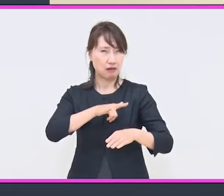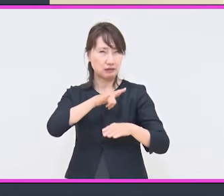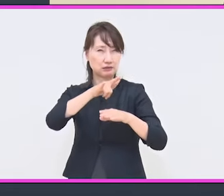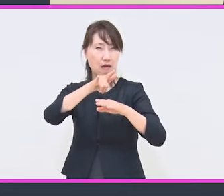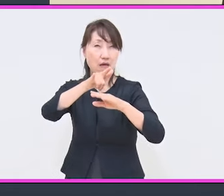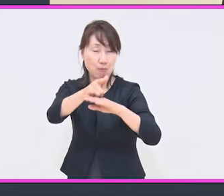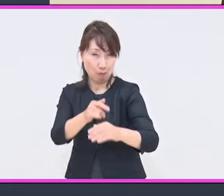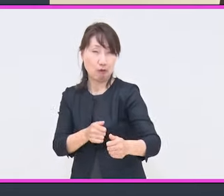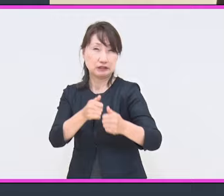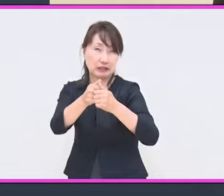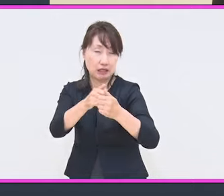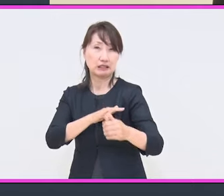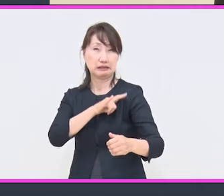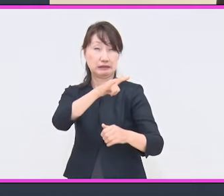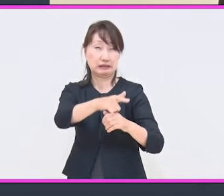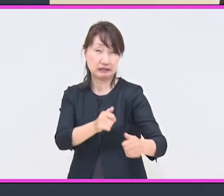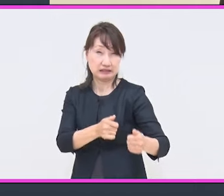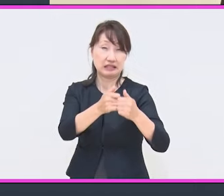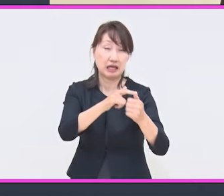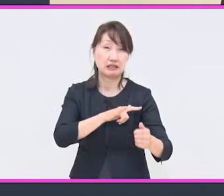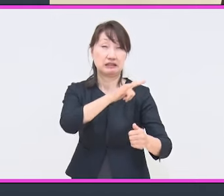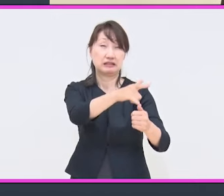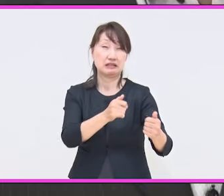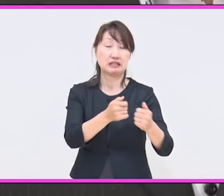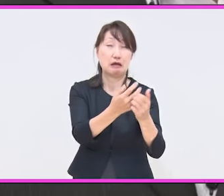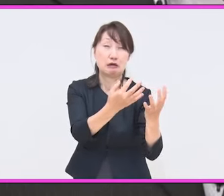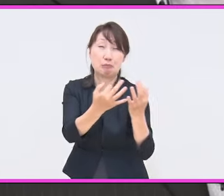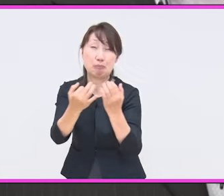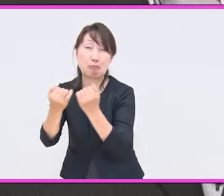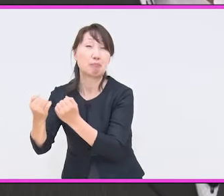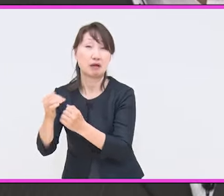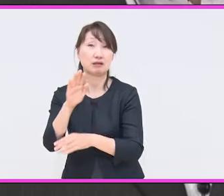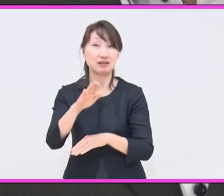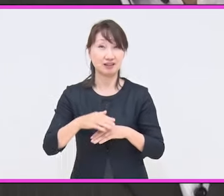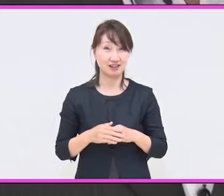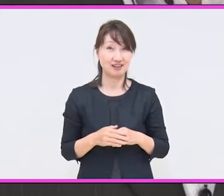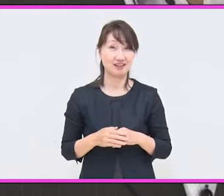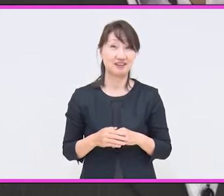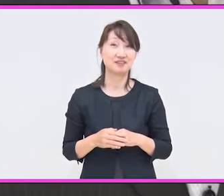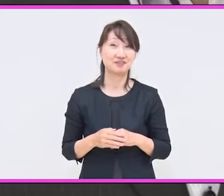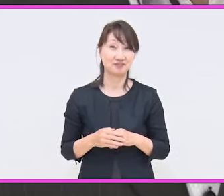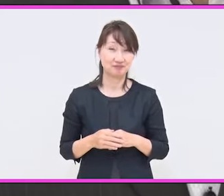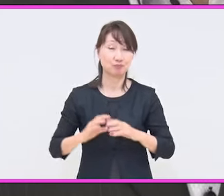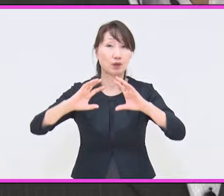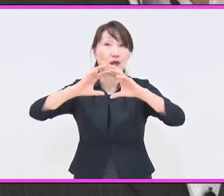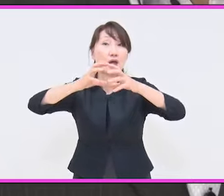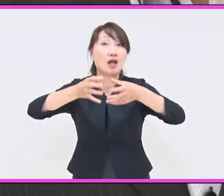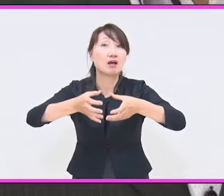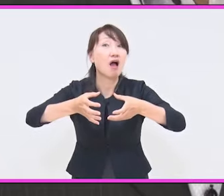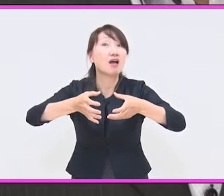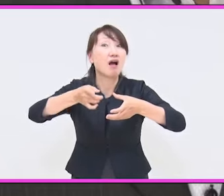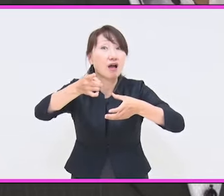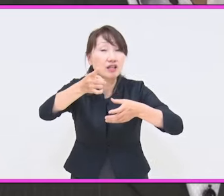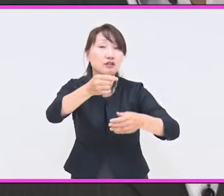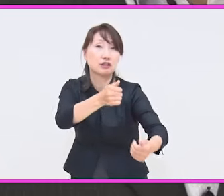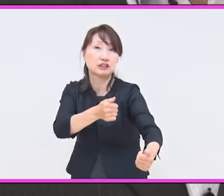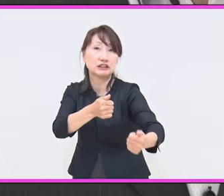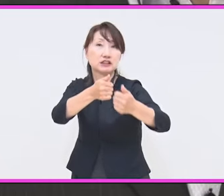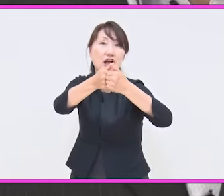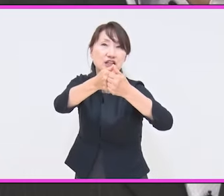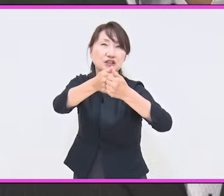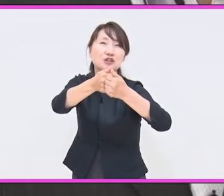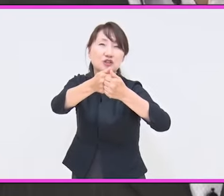ぐらい当時はあの行ってましたね。やっぱりその、ね、海外のチームとの試合をや